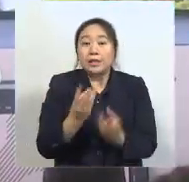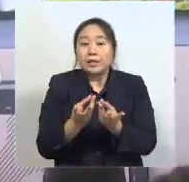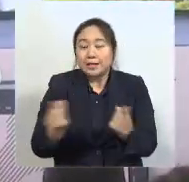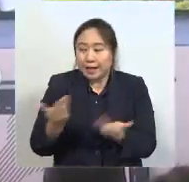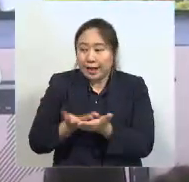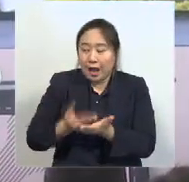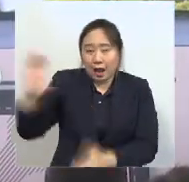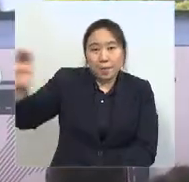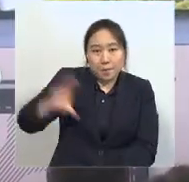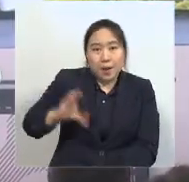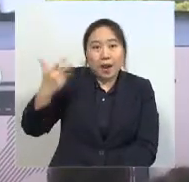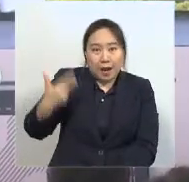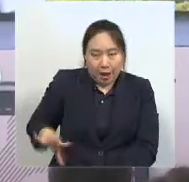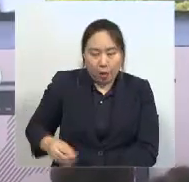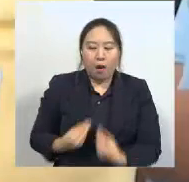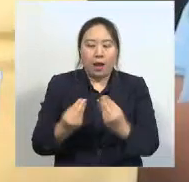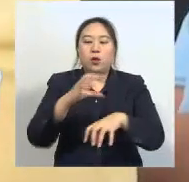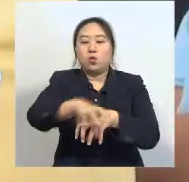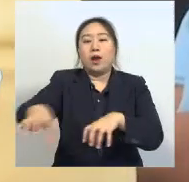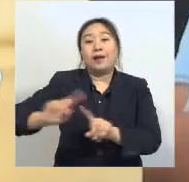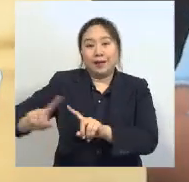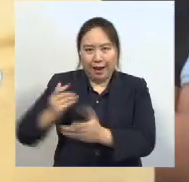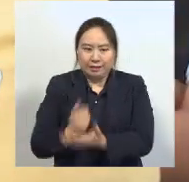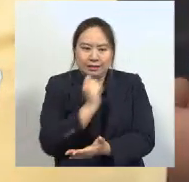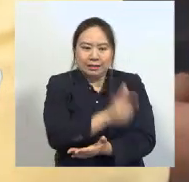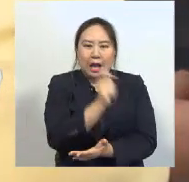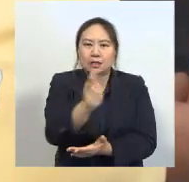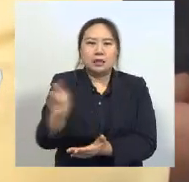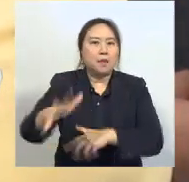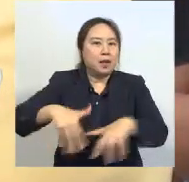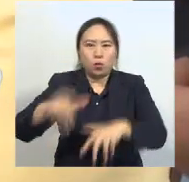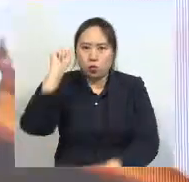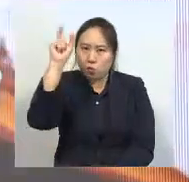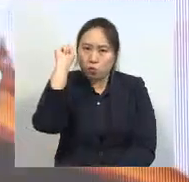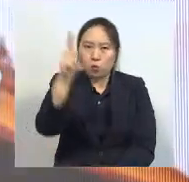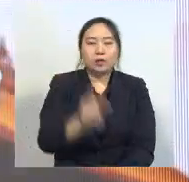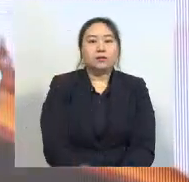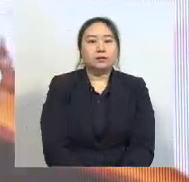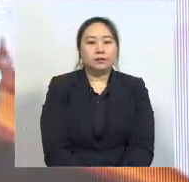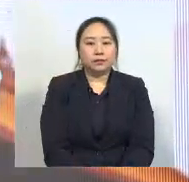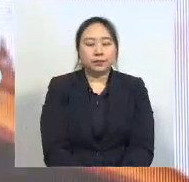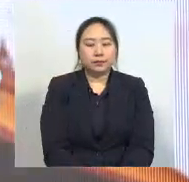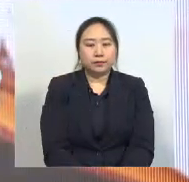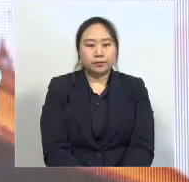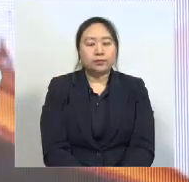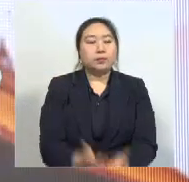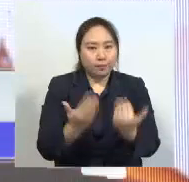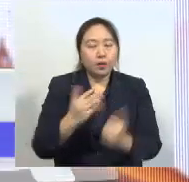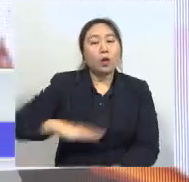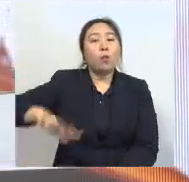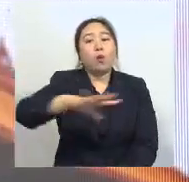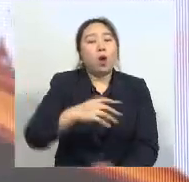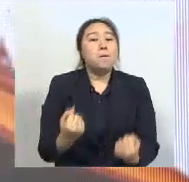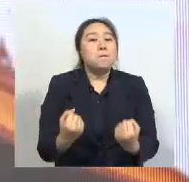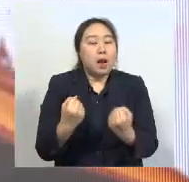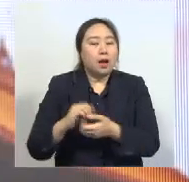ติวงเงินมาแล้วก็ขอให้หน่วยงานดำเนินการจ่ายเงินให้กับประชาชนโดยเร็วที่สุดค่ะ เราต้องรวมพลังของพวกเราสู่